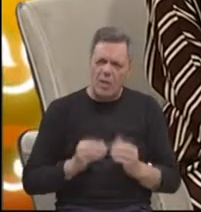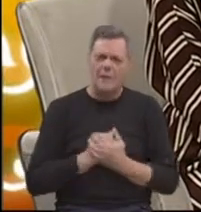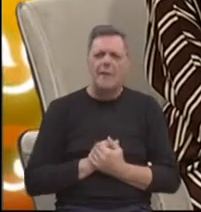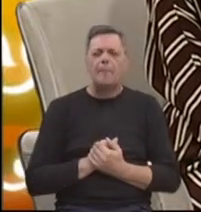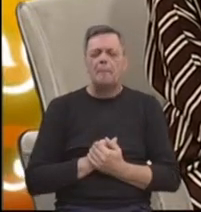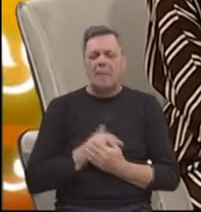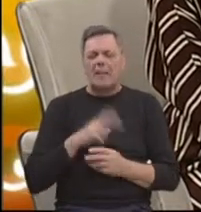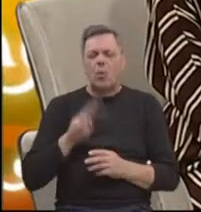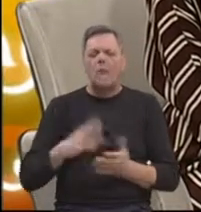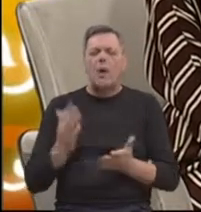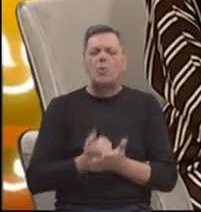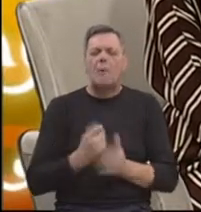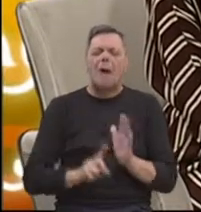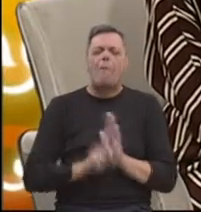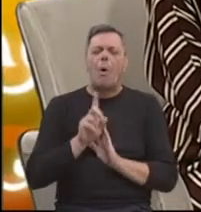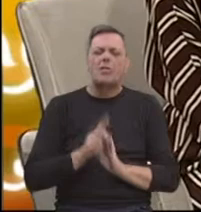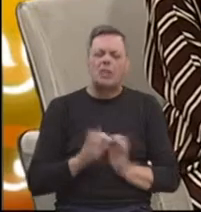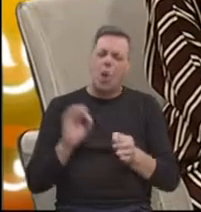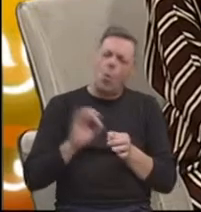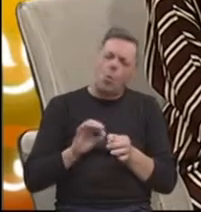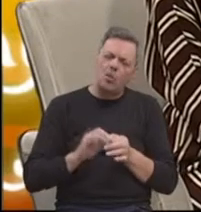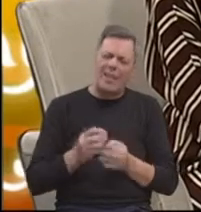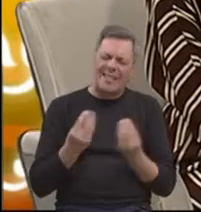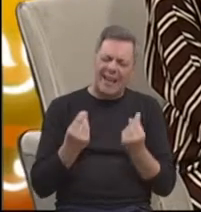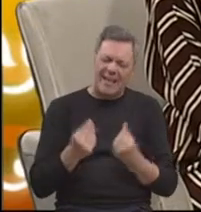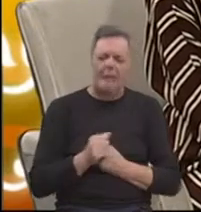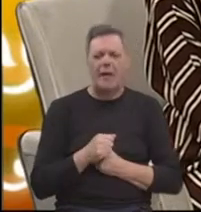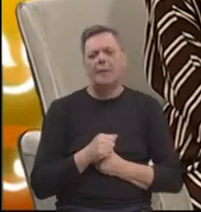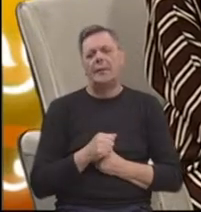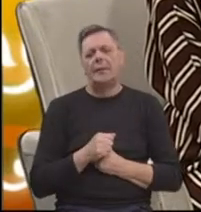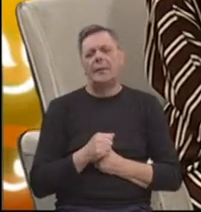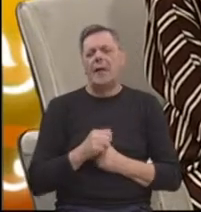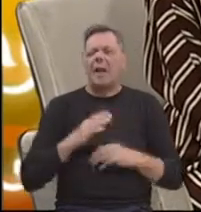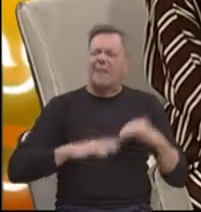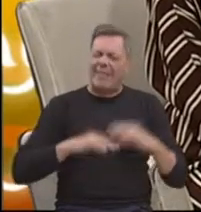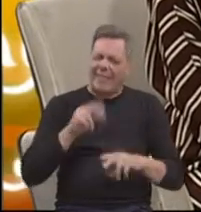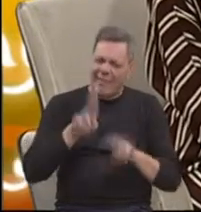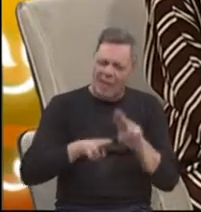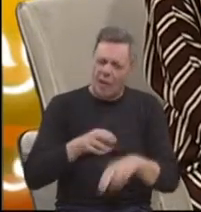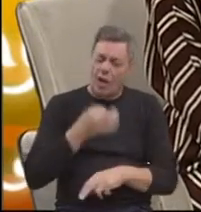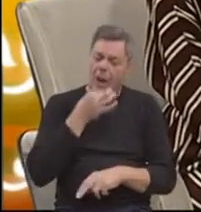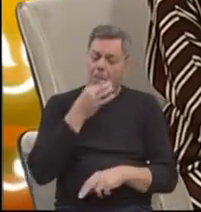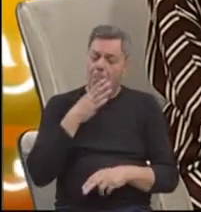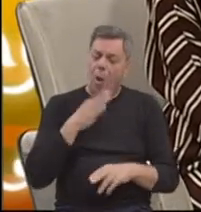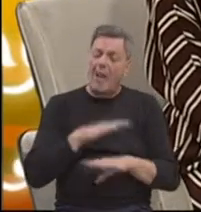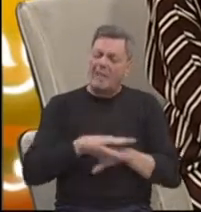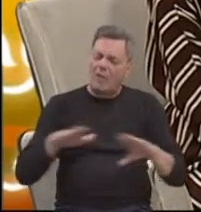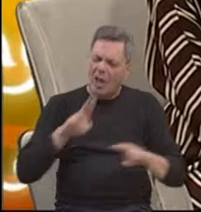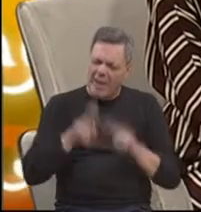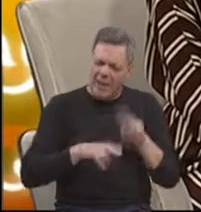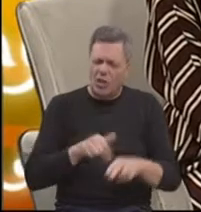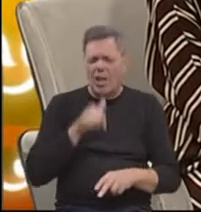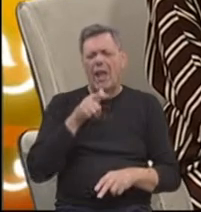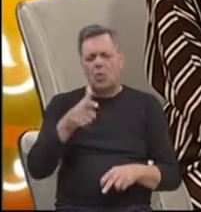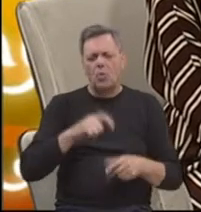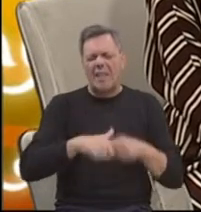se zapravo uspijeva postići ušteda sredstava, kvalitetnije liječenje, bolji ishodi liječenja i tu se onda